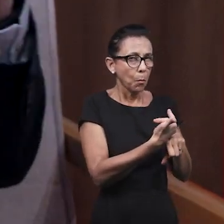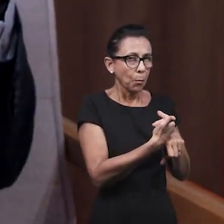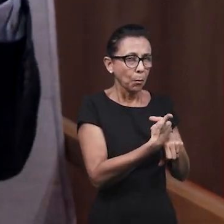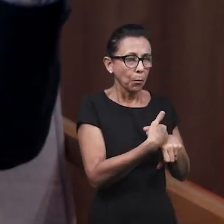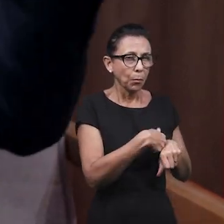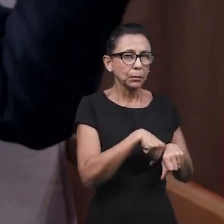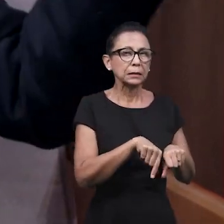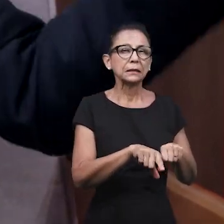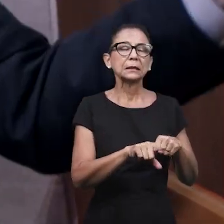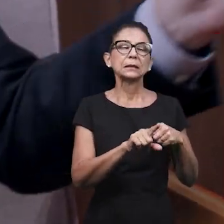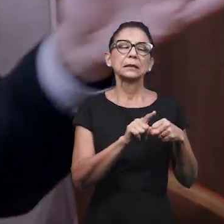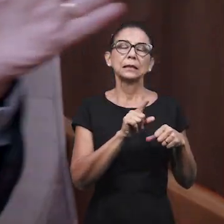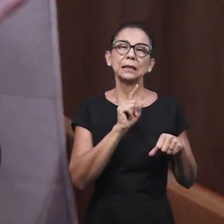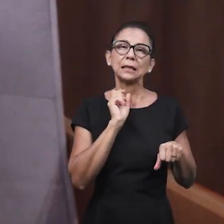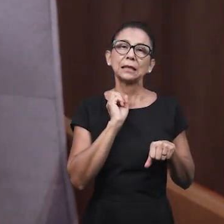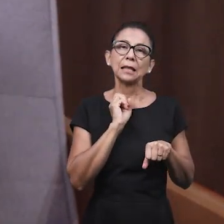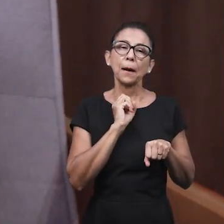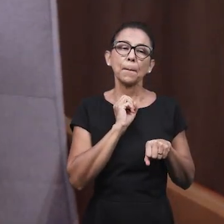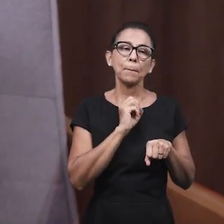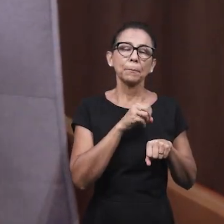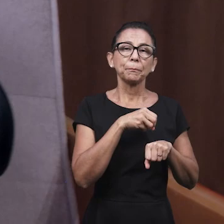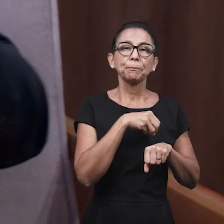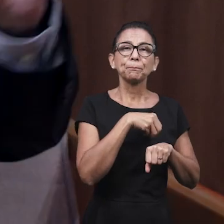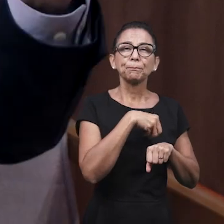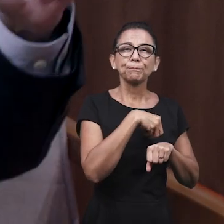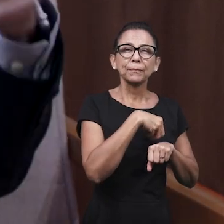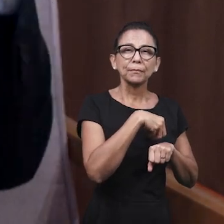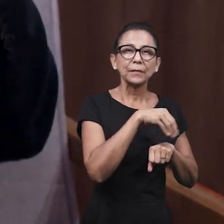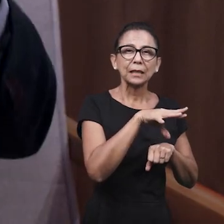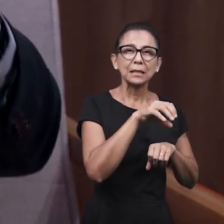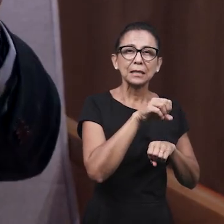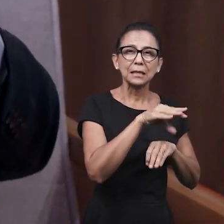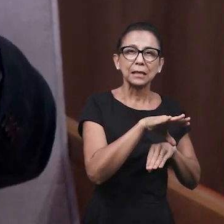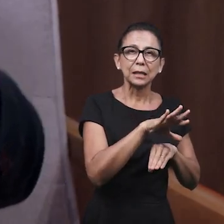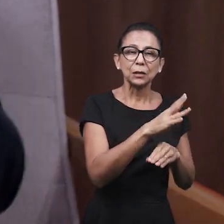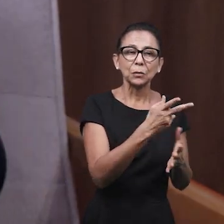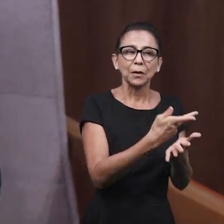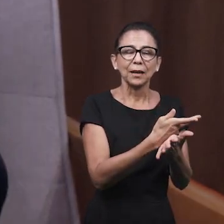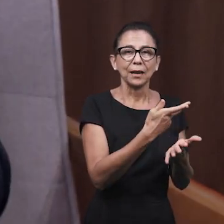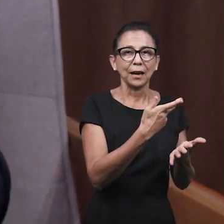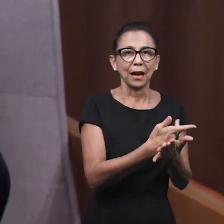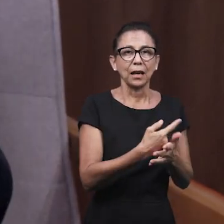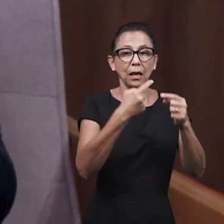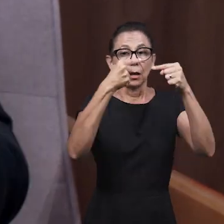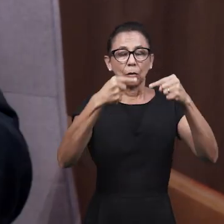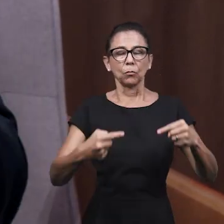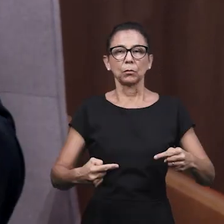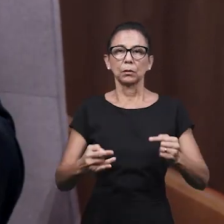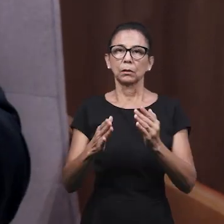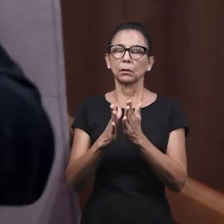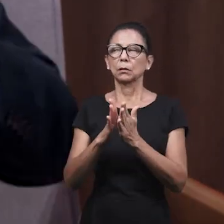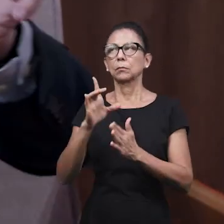Et ils peuvent recevoir ce type d'enseignement, de message complètement erroné qui